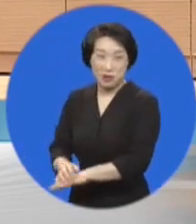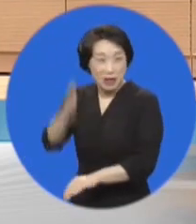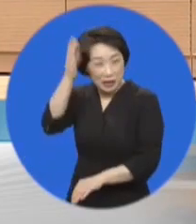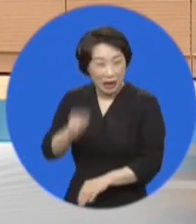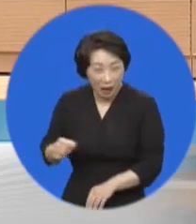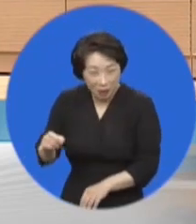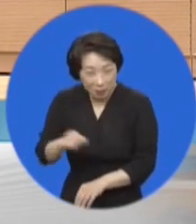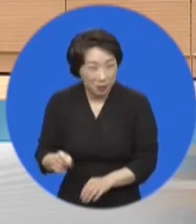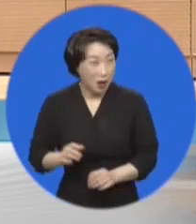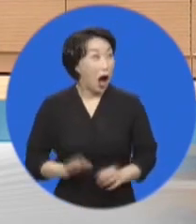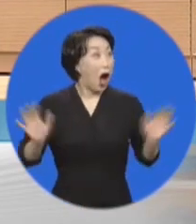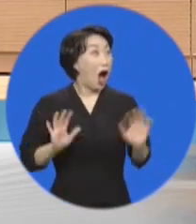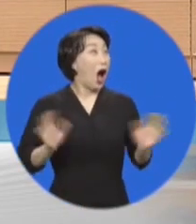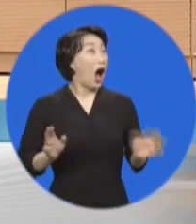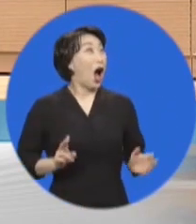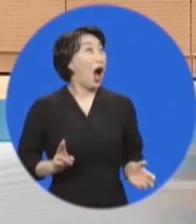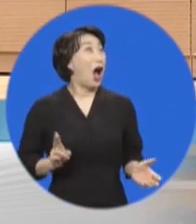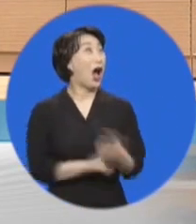이족이다!